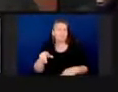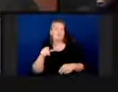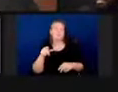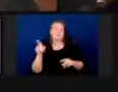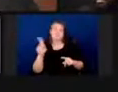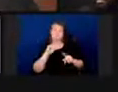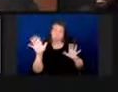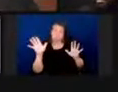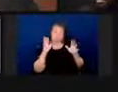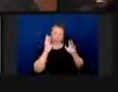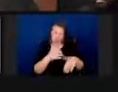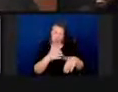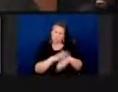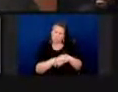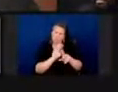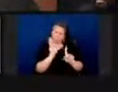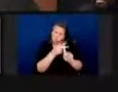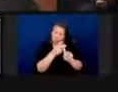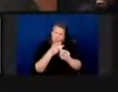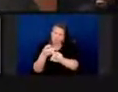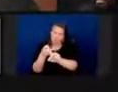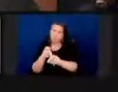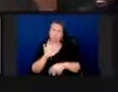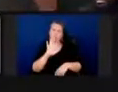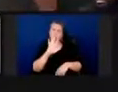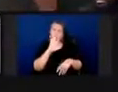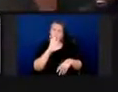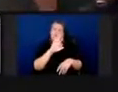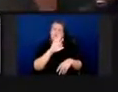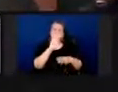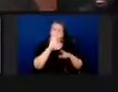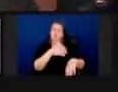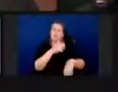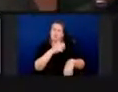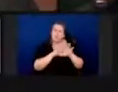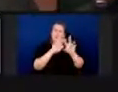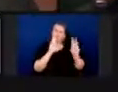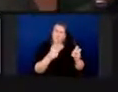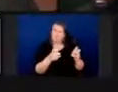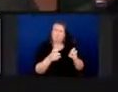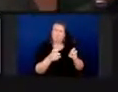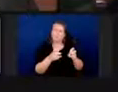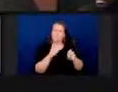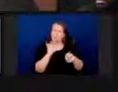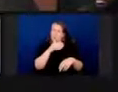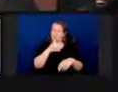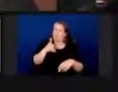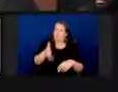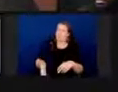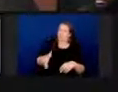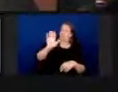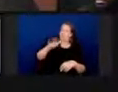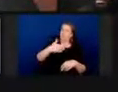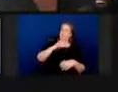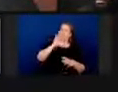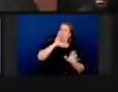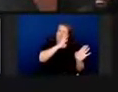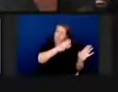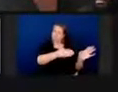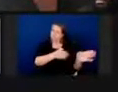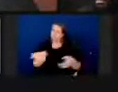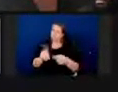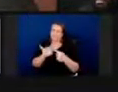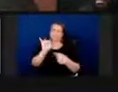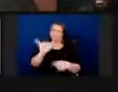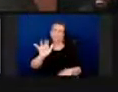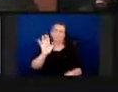utekelezaji wa program zetu. Hatuko hapo kwa sasa, lakini tunapaswa kuelekeza